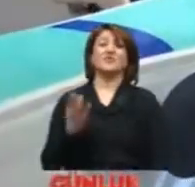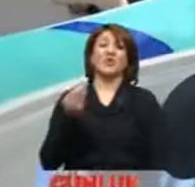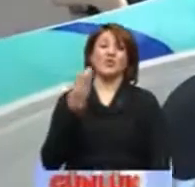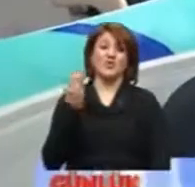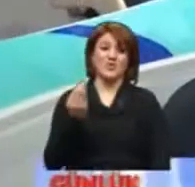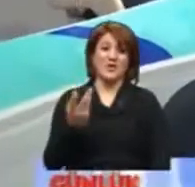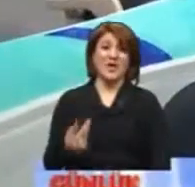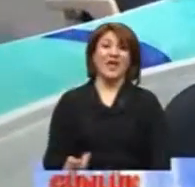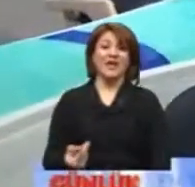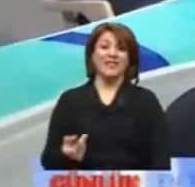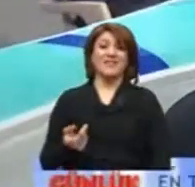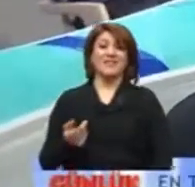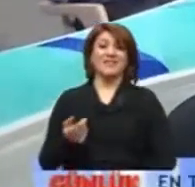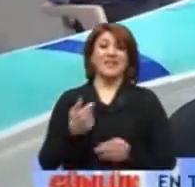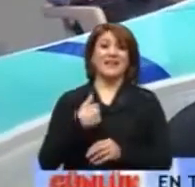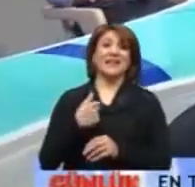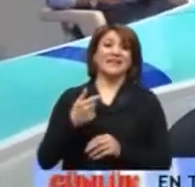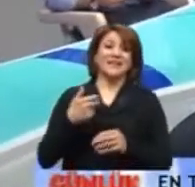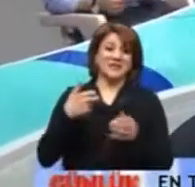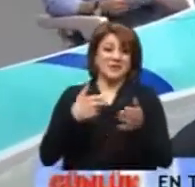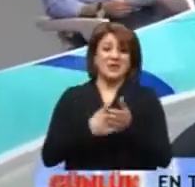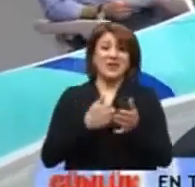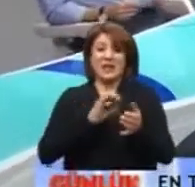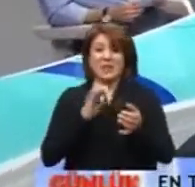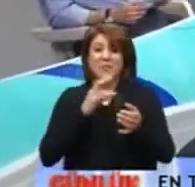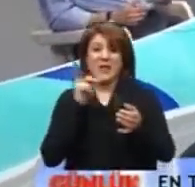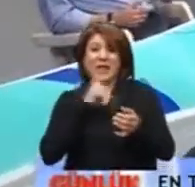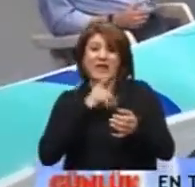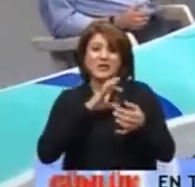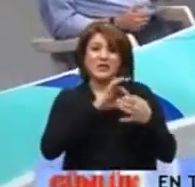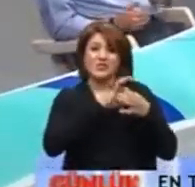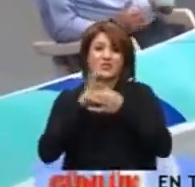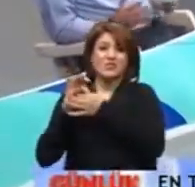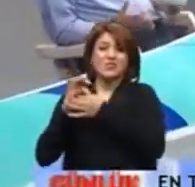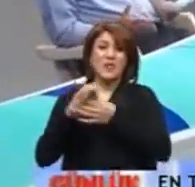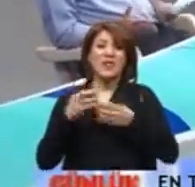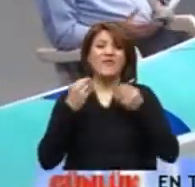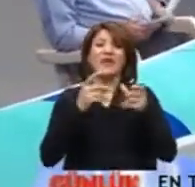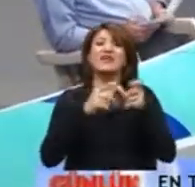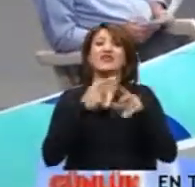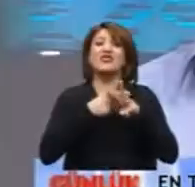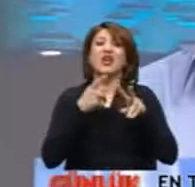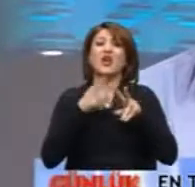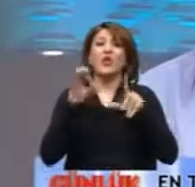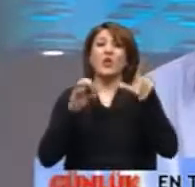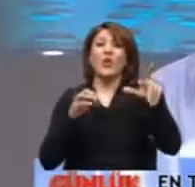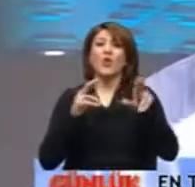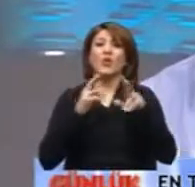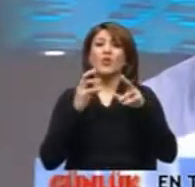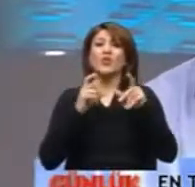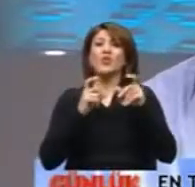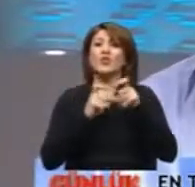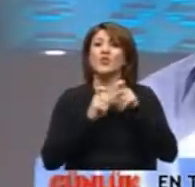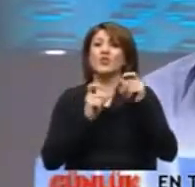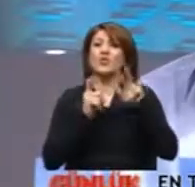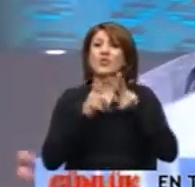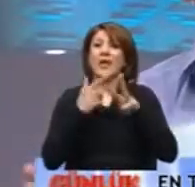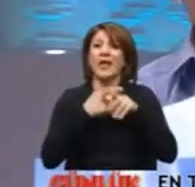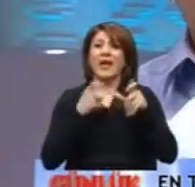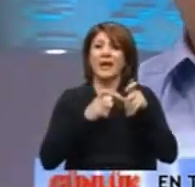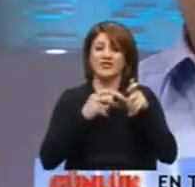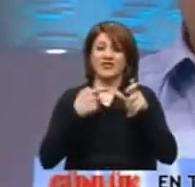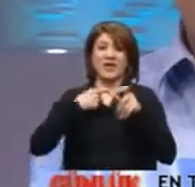çok güzel. Ne yapsın adam? He said that mi diyecek? Eve mi girecek? Ya Şenol Güneş vardı. İrlandalılar var aralarında. Direktör. Onlar için. Çok hızlı konuşurdu.